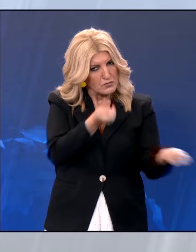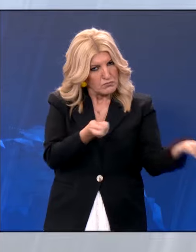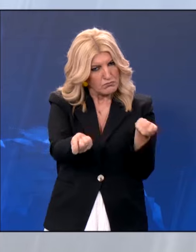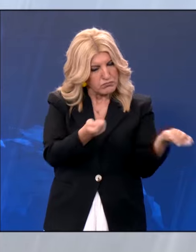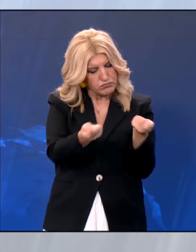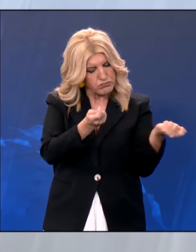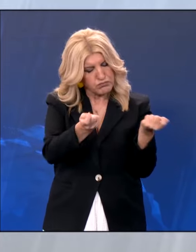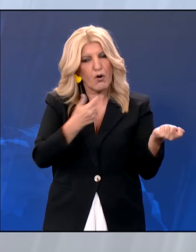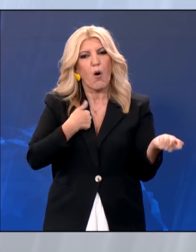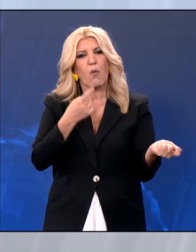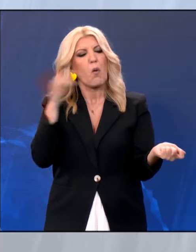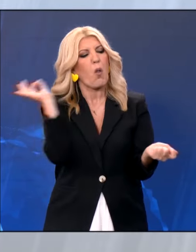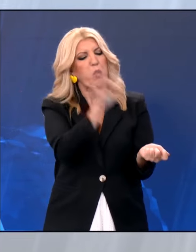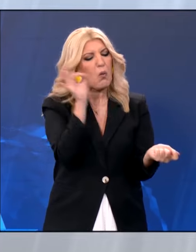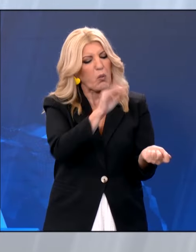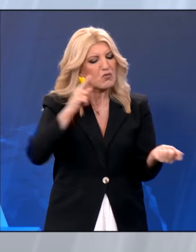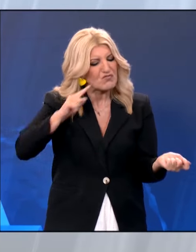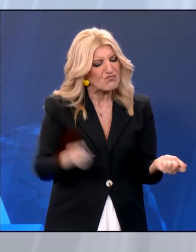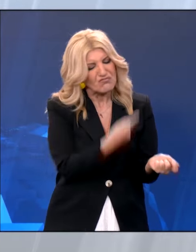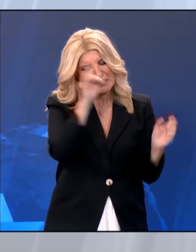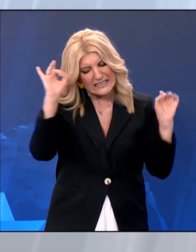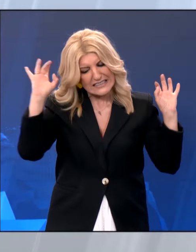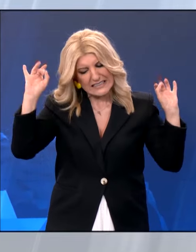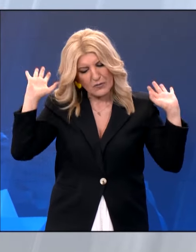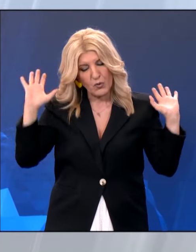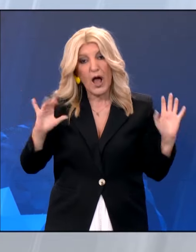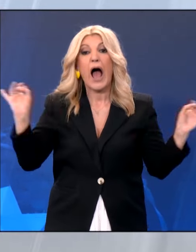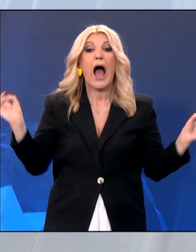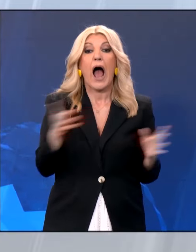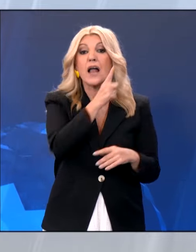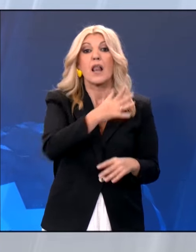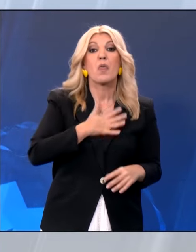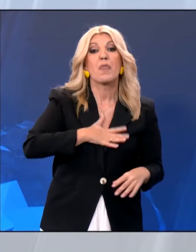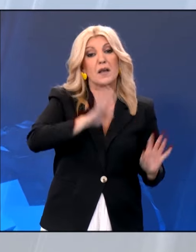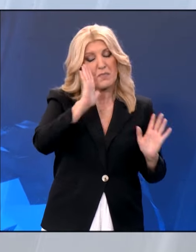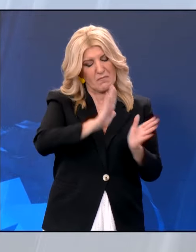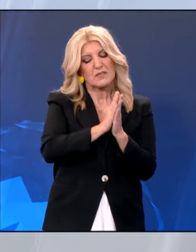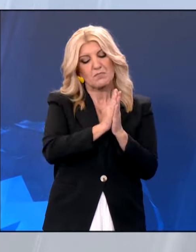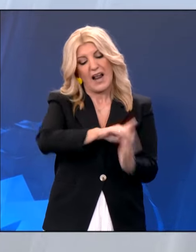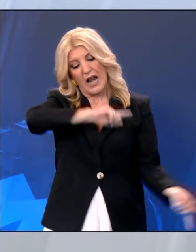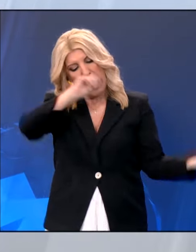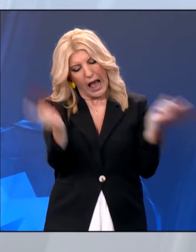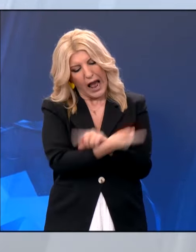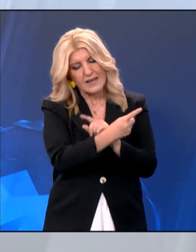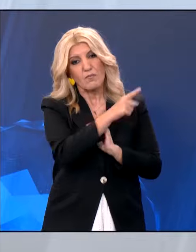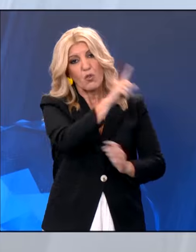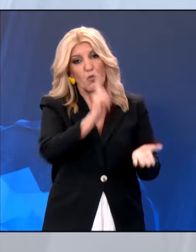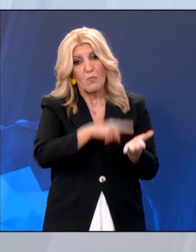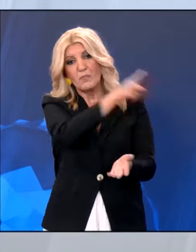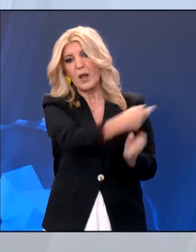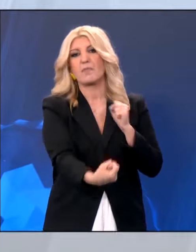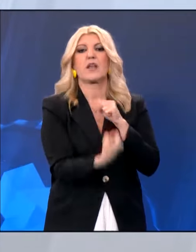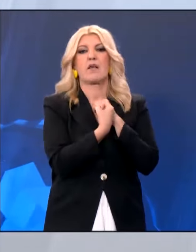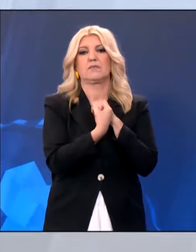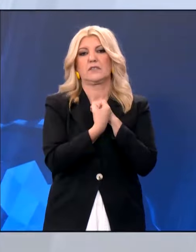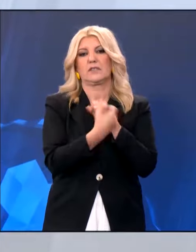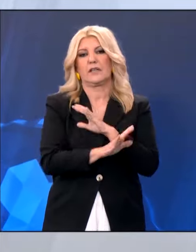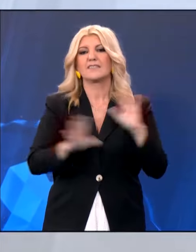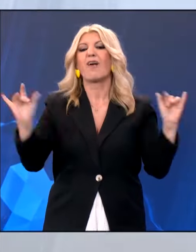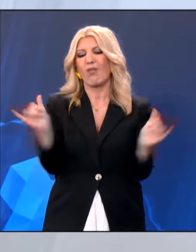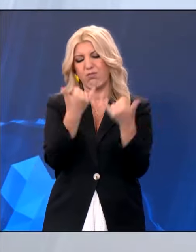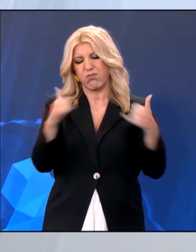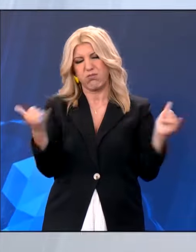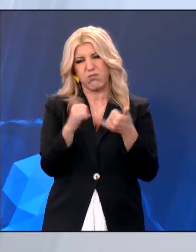σε υπονομεύσω ούτε στιγμή. Αν όμως δεν το επιθυμείς, στήριξε με να κάνω την προσπάθεια για το κόμμα μας χωρίς παιχνίδια. Ως